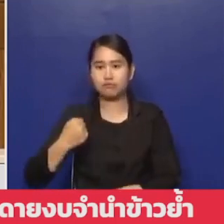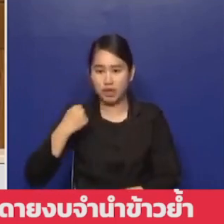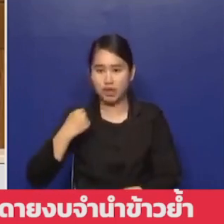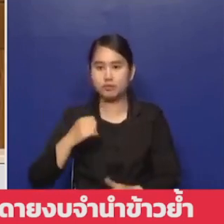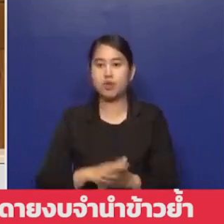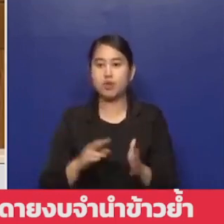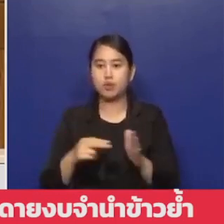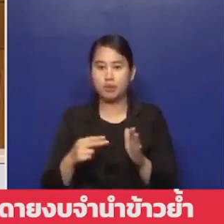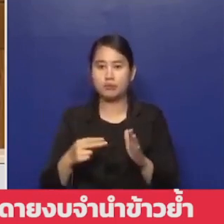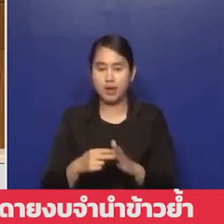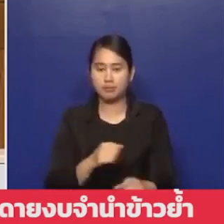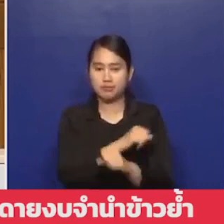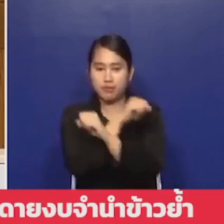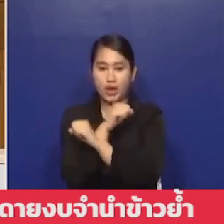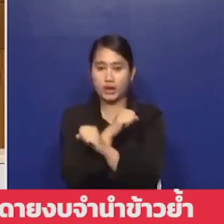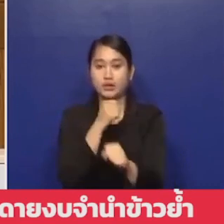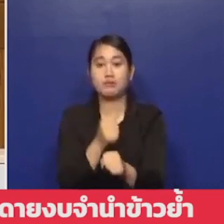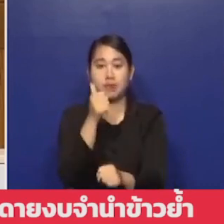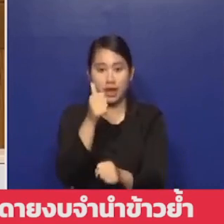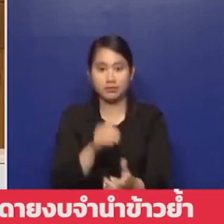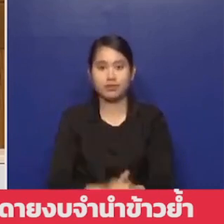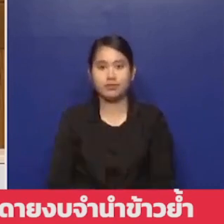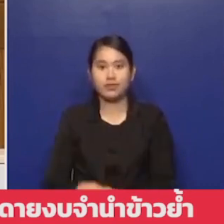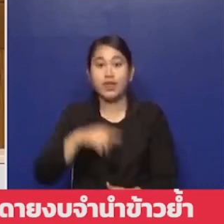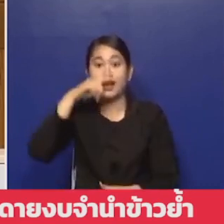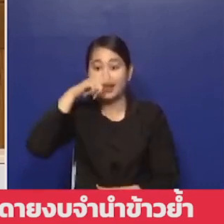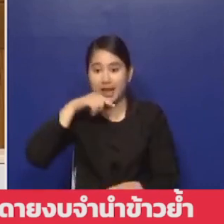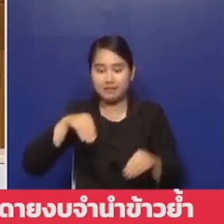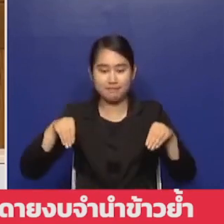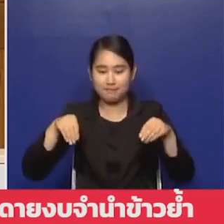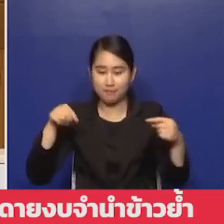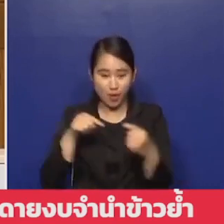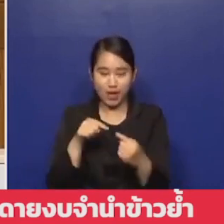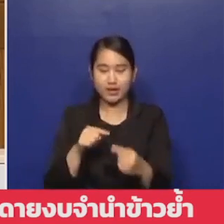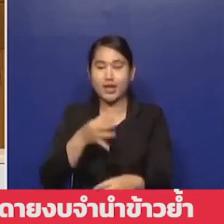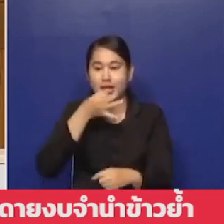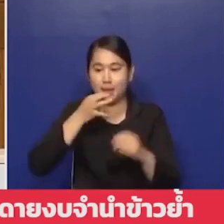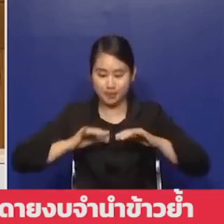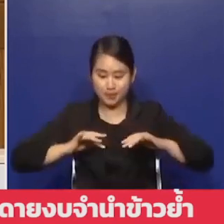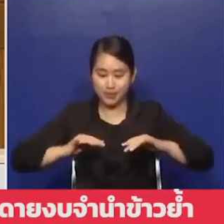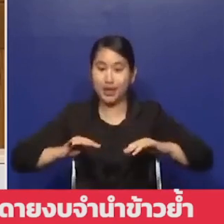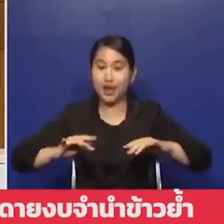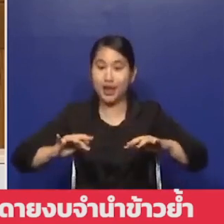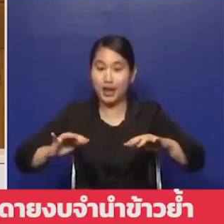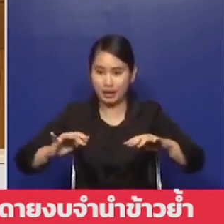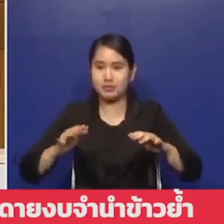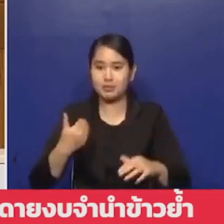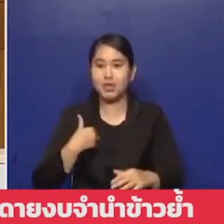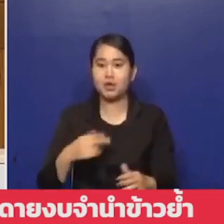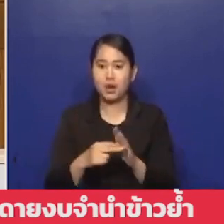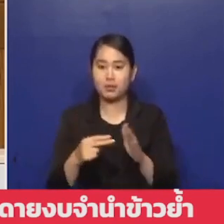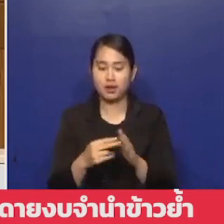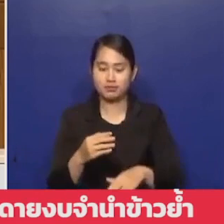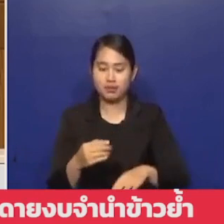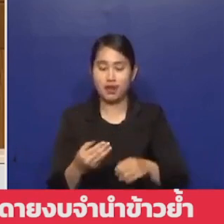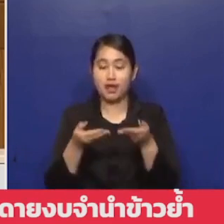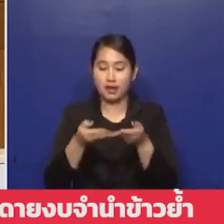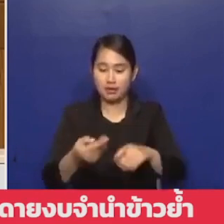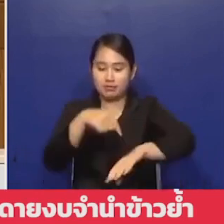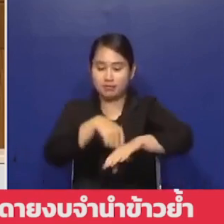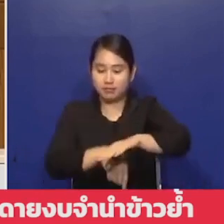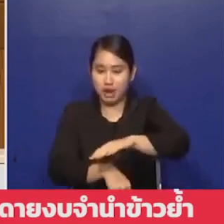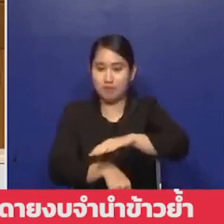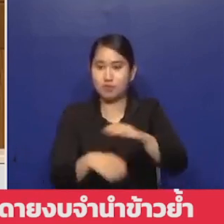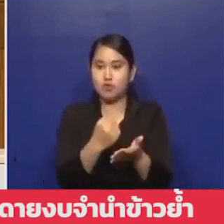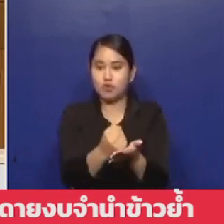มไม่อยู่กันด้วยความเข้าใจร่วมมือกันเพื่อประชาชนและประเทศชาติซึ่งยอมรับว่าการดูแลนั้นติดเรื่องงบประม